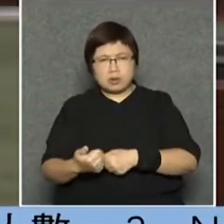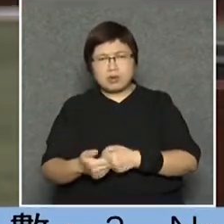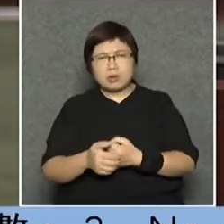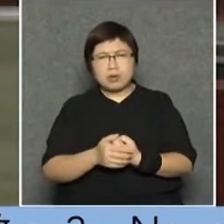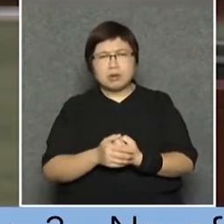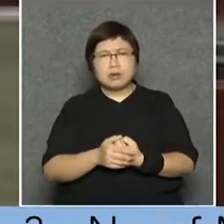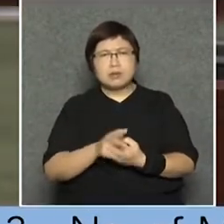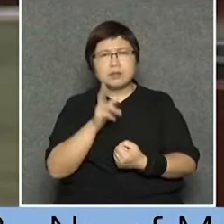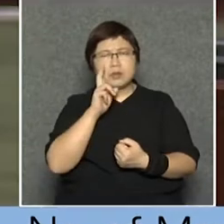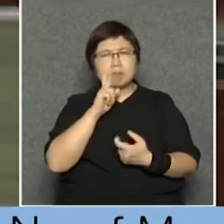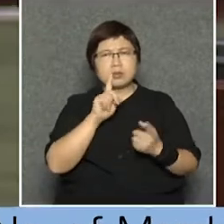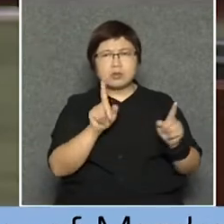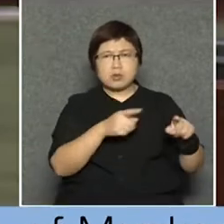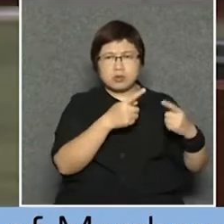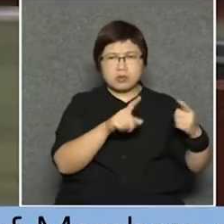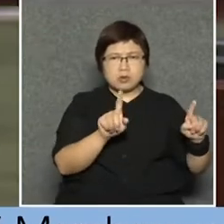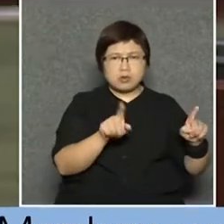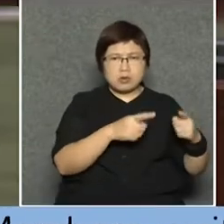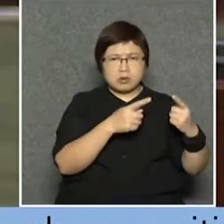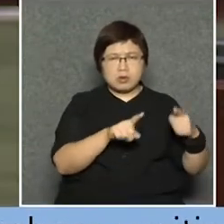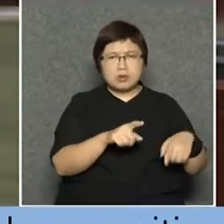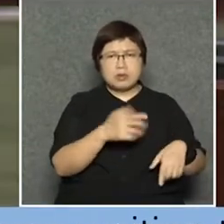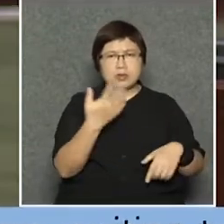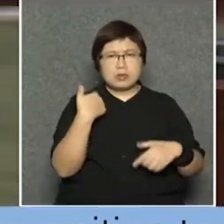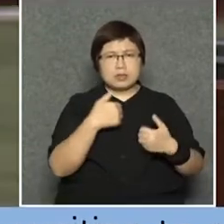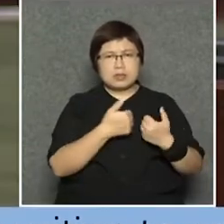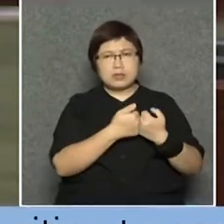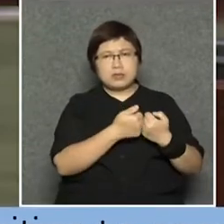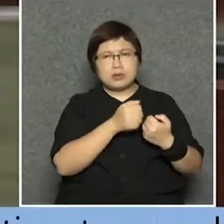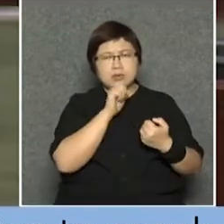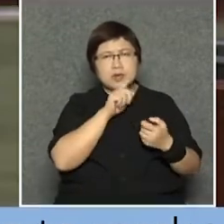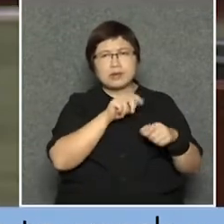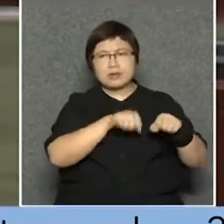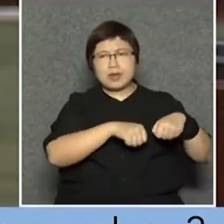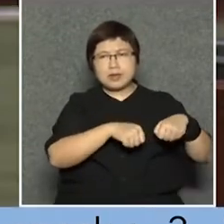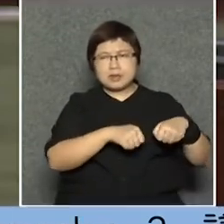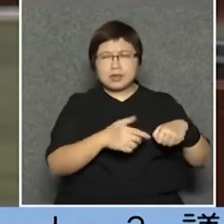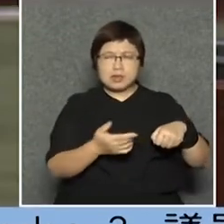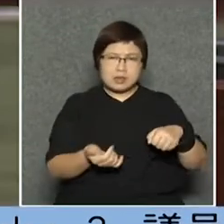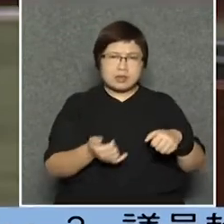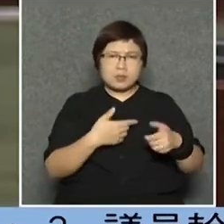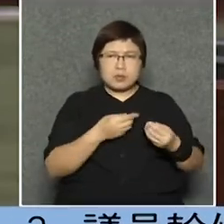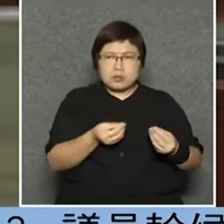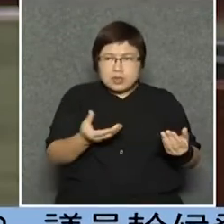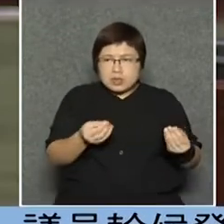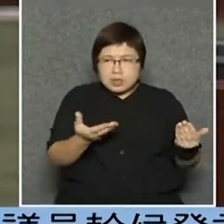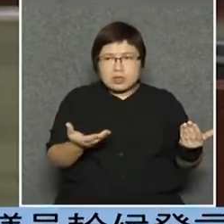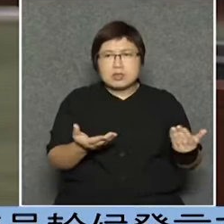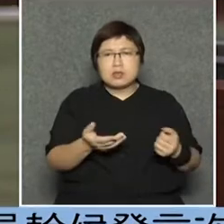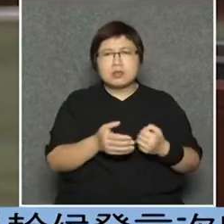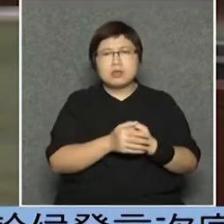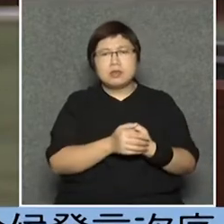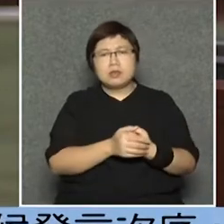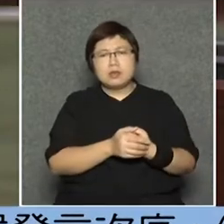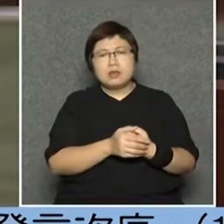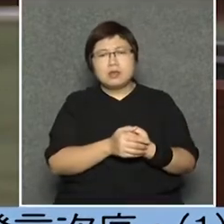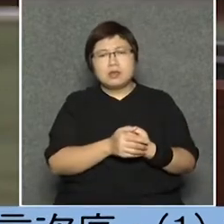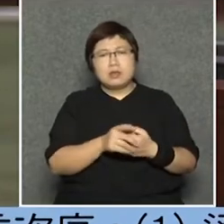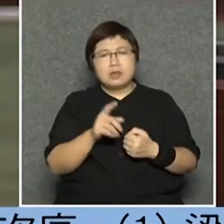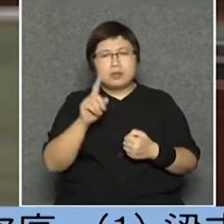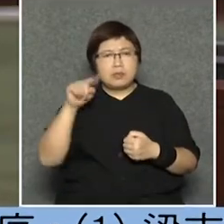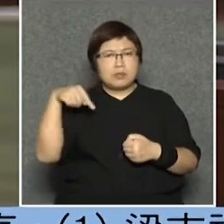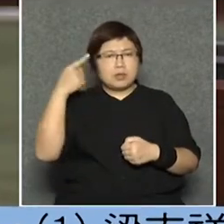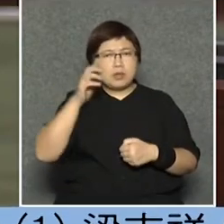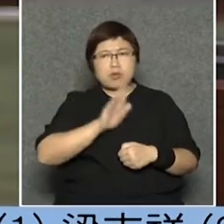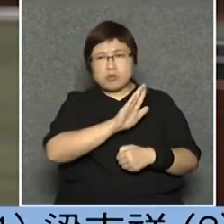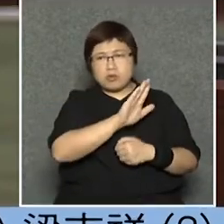我正在引那首歌，就是喂，人家結婚的時候都是找個單車去載的，因為你沒有錢嘛。那天這個都是一個美國的